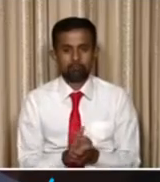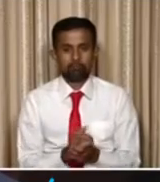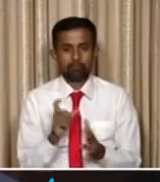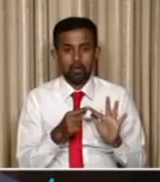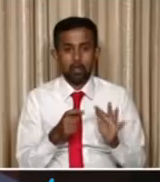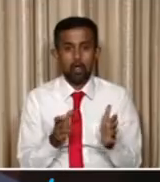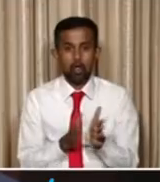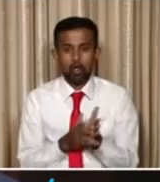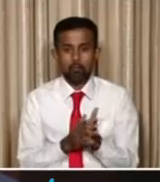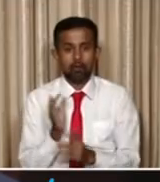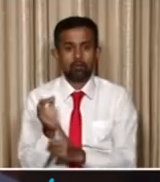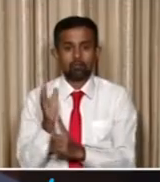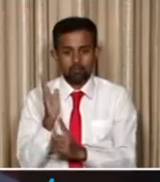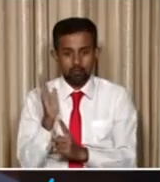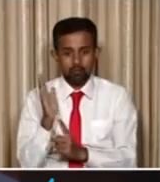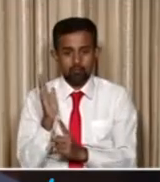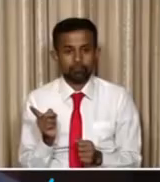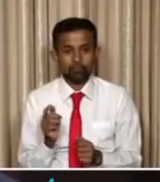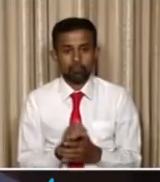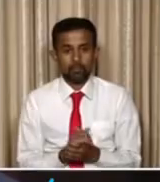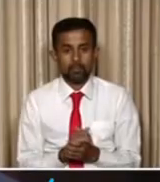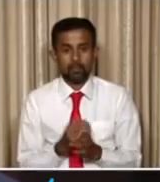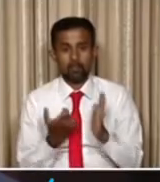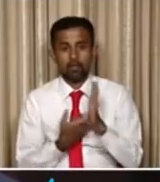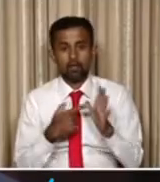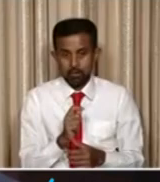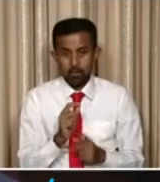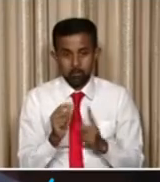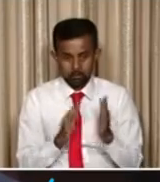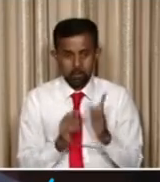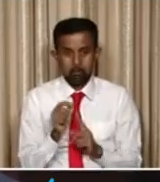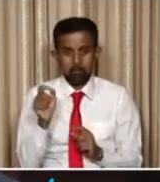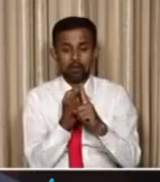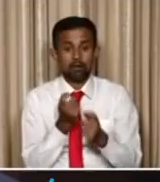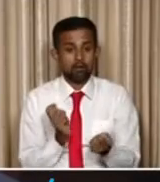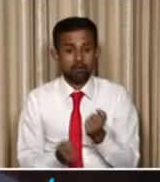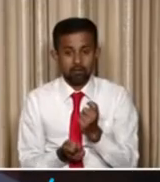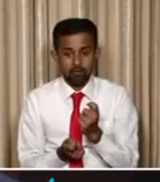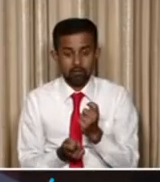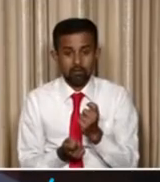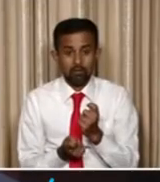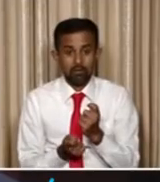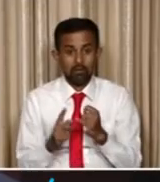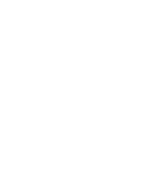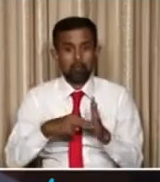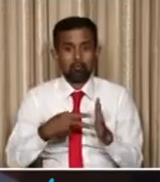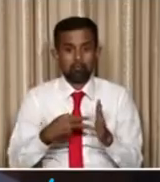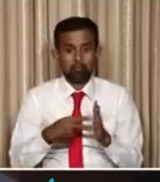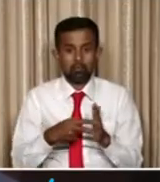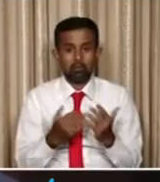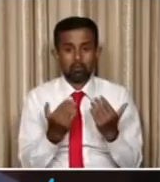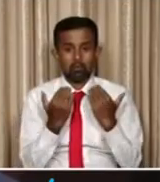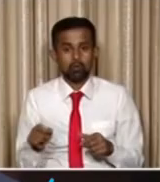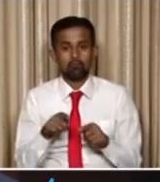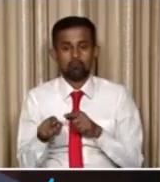කෝප් කමිටුවේ සභාපතිතුමා හැටියට කටයුතු කරන රංජිත් බණ්ඩාර මැතිතුමා බොහොම පැහැදිලිව කැන්ඩි ක්‍රිකට් කැම්පස් ප්‍රොජෙක්ට් එකේ